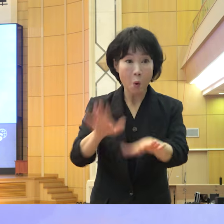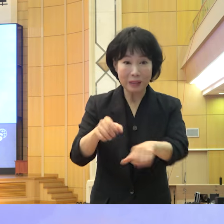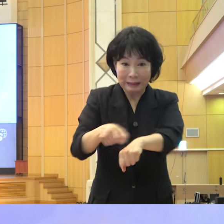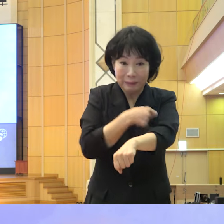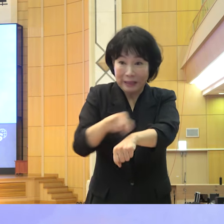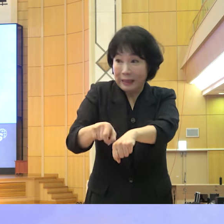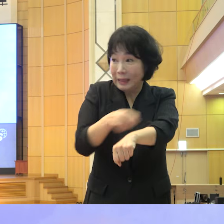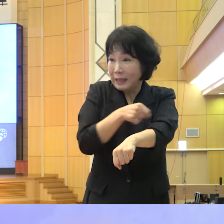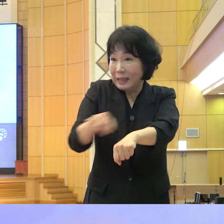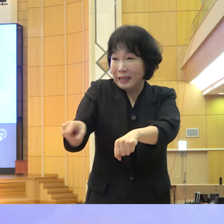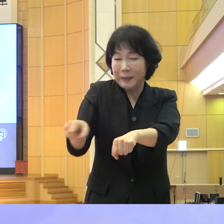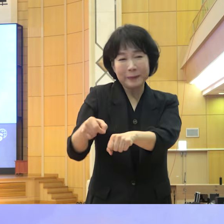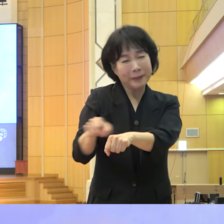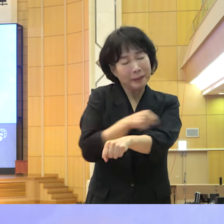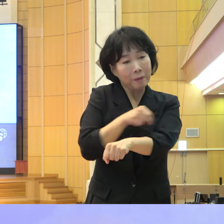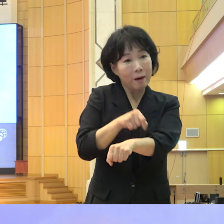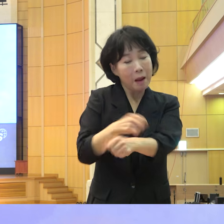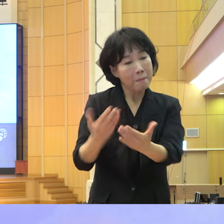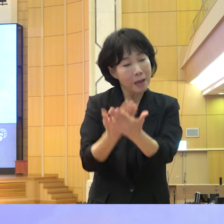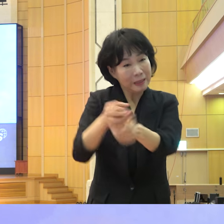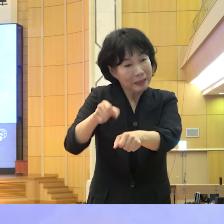특수 카메라를